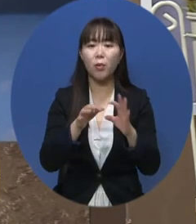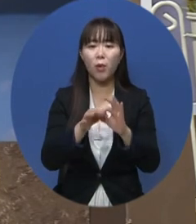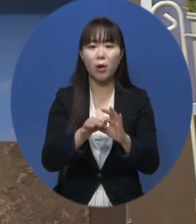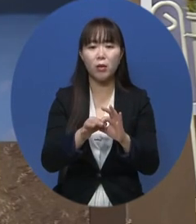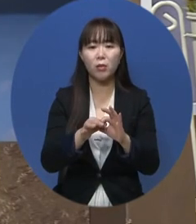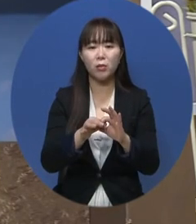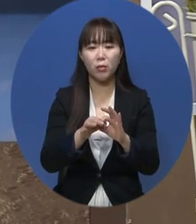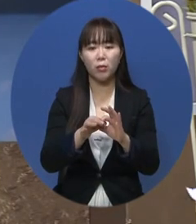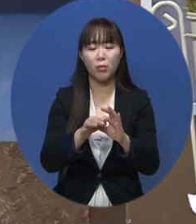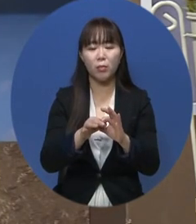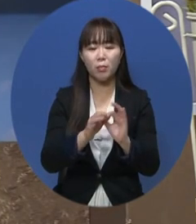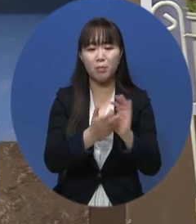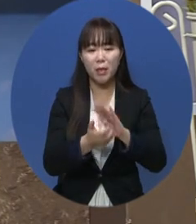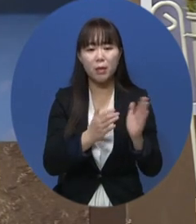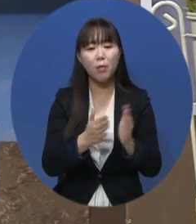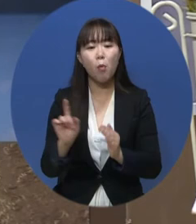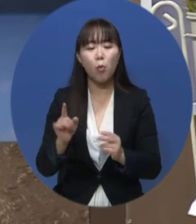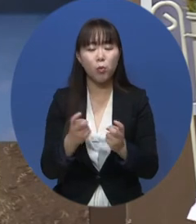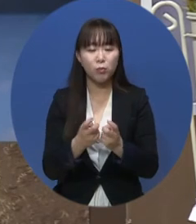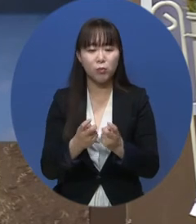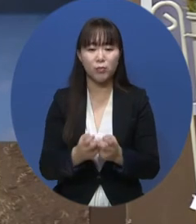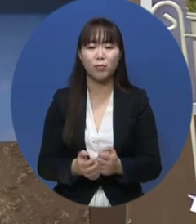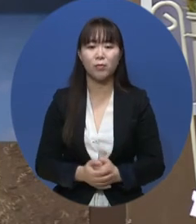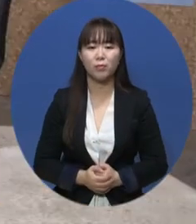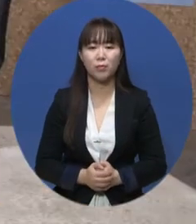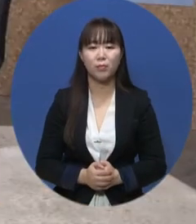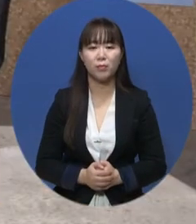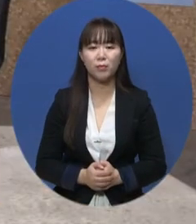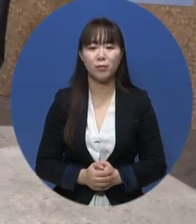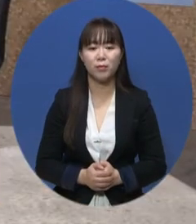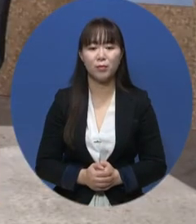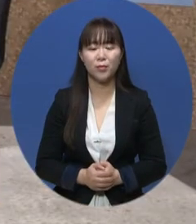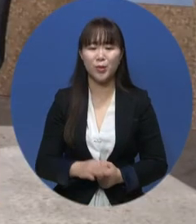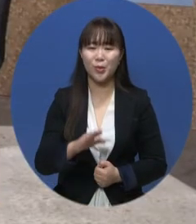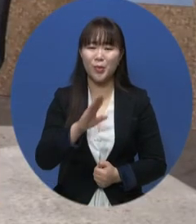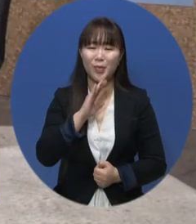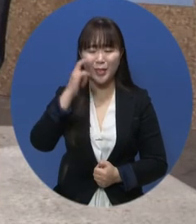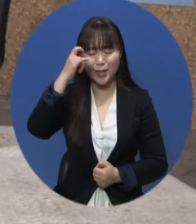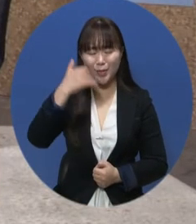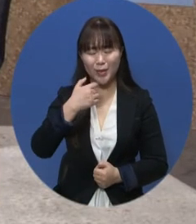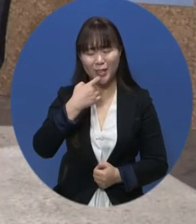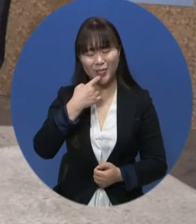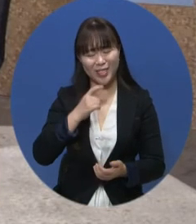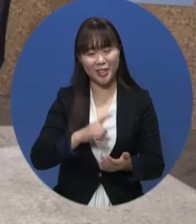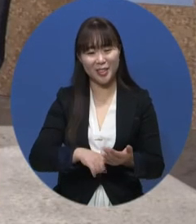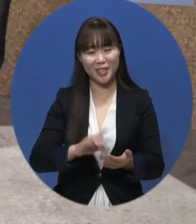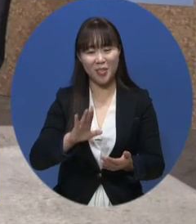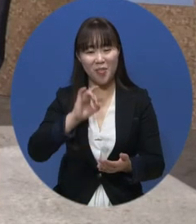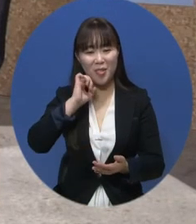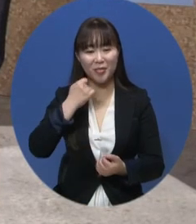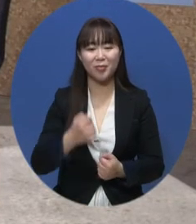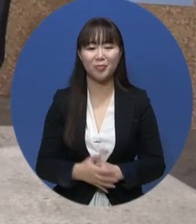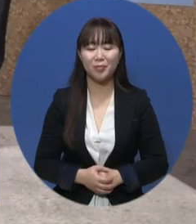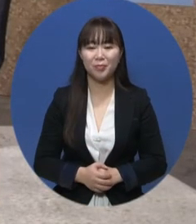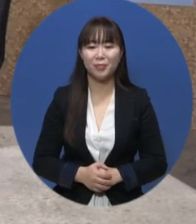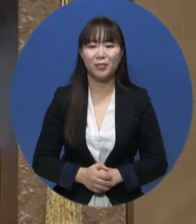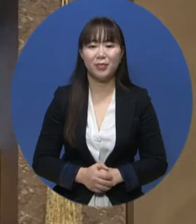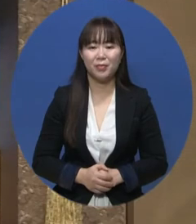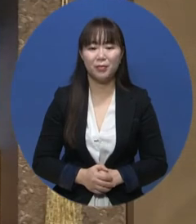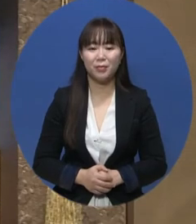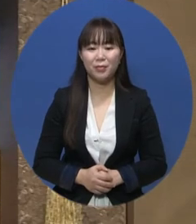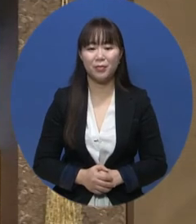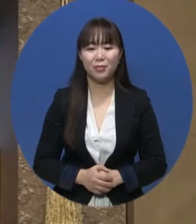대해서 어떻게 대비를 해야 된다고 생각을 하시나요? 예, 쉽지 않은 이제 질문을 주셨습니다. 네. 예, 사실